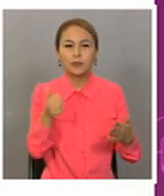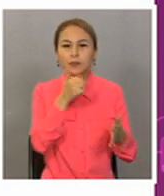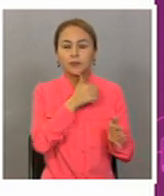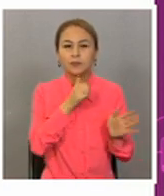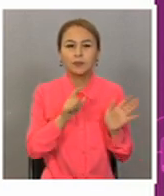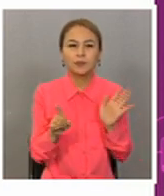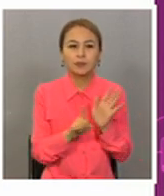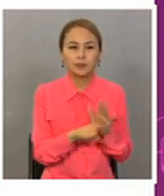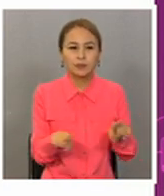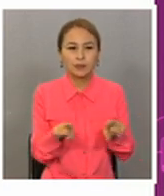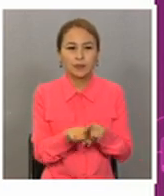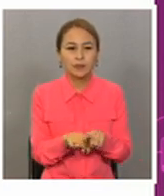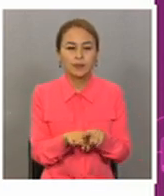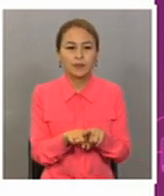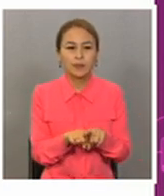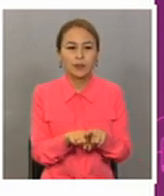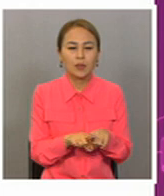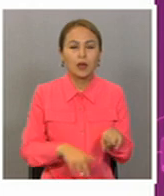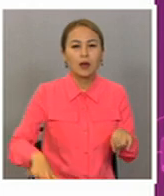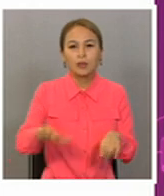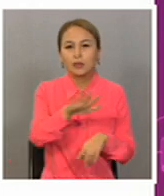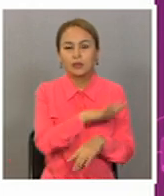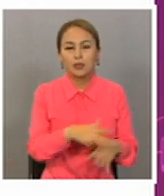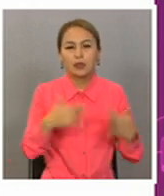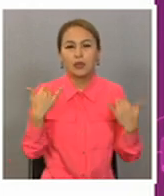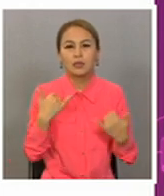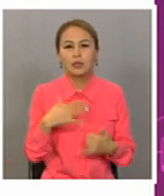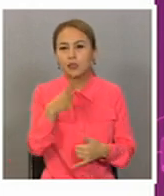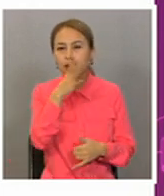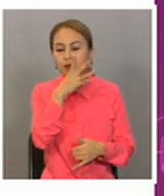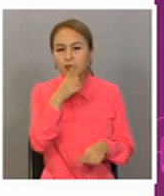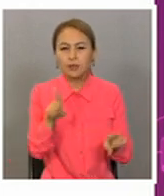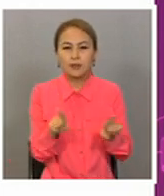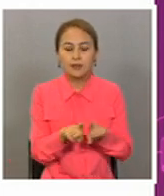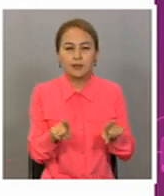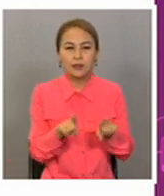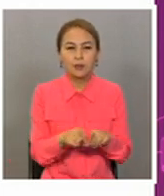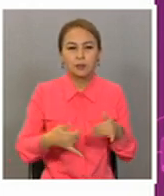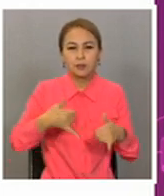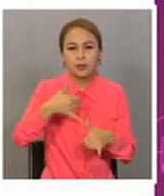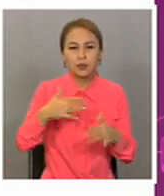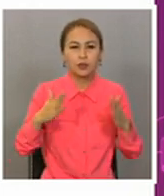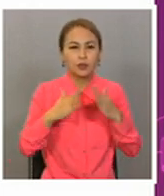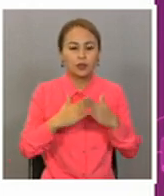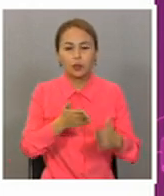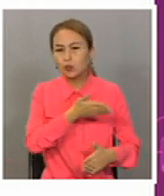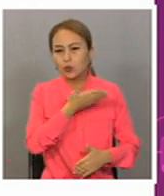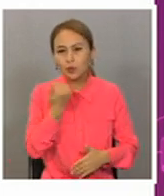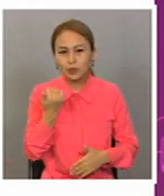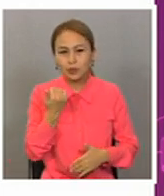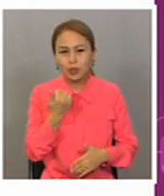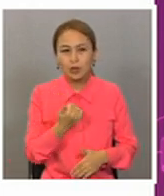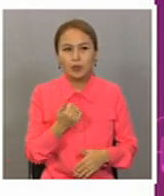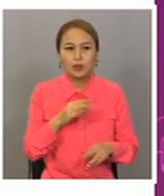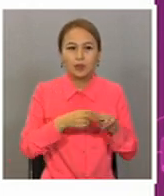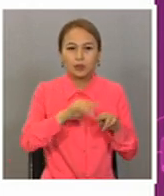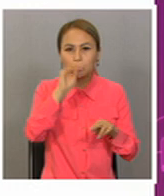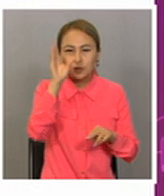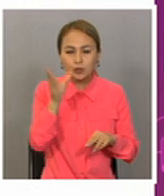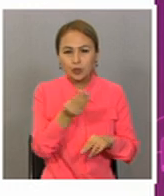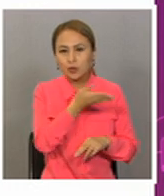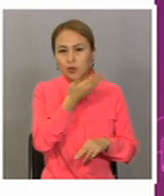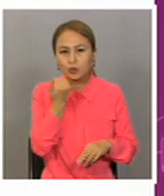ойлаңдар. Айналада қазіргі замандағы сияқты биік үйлер жоқ. Ұшы қиыры жоқ